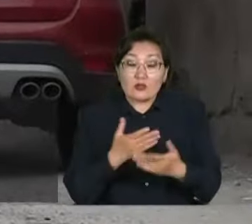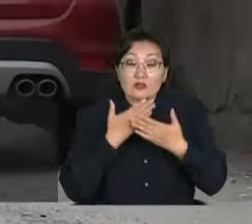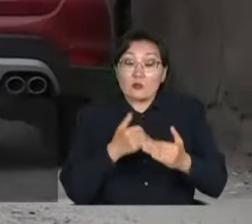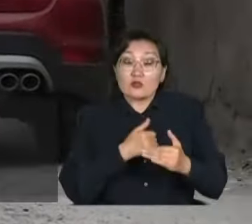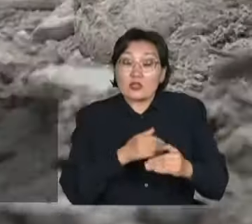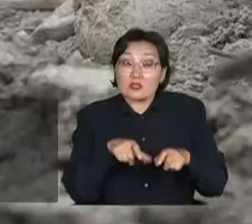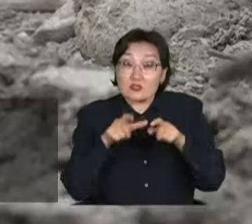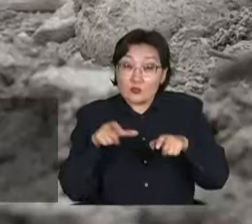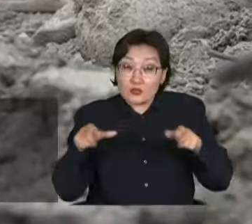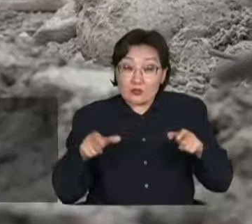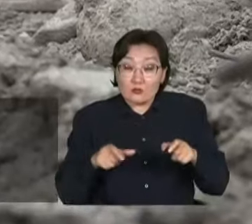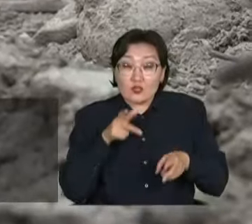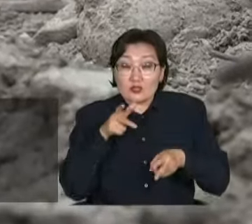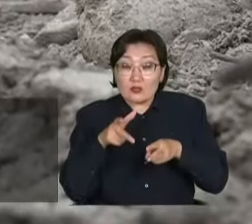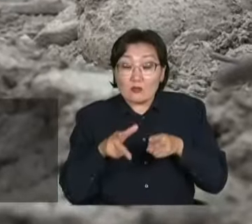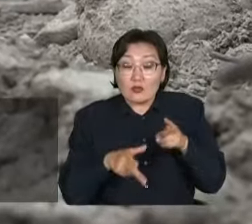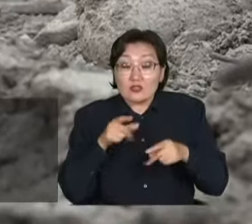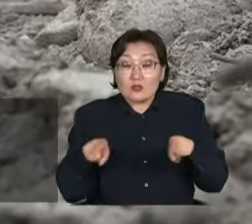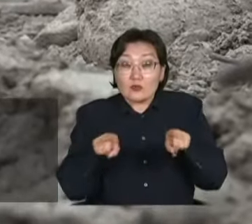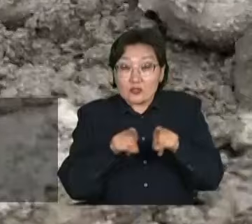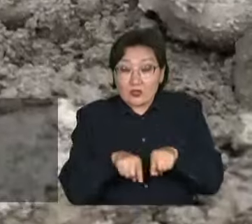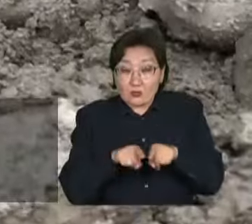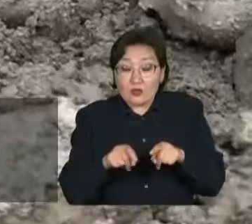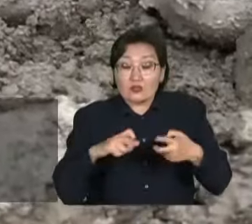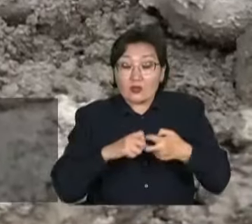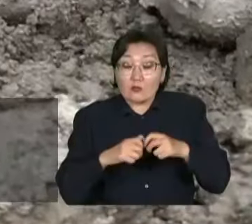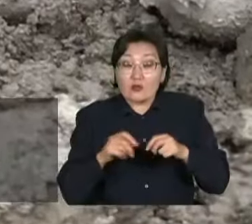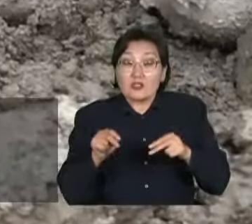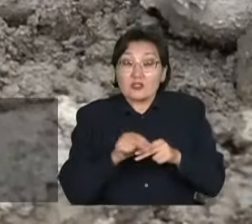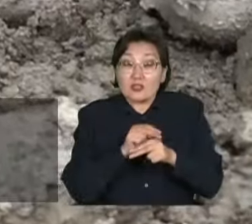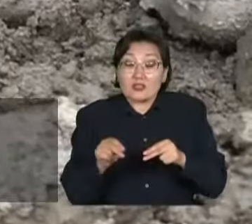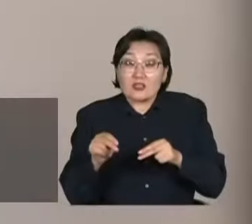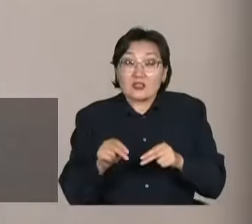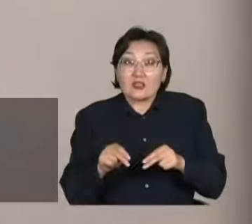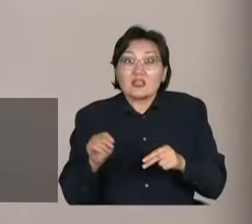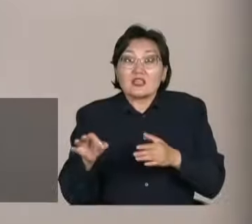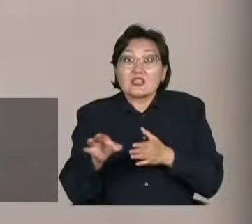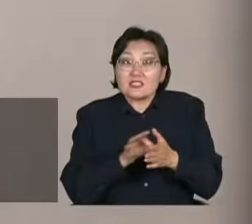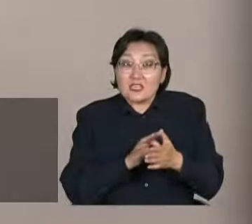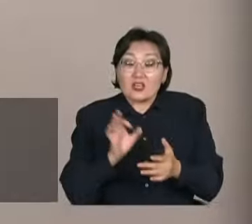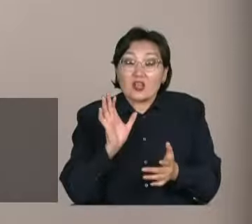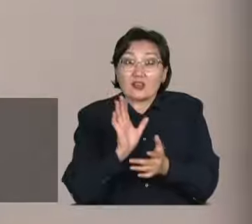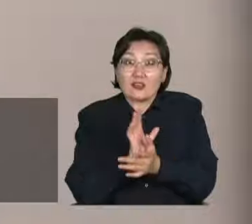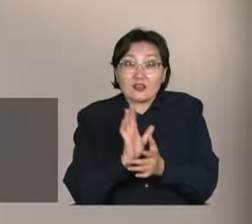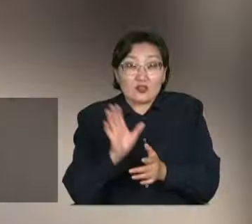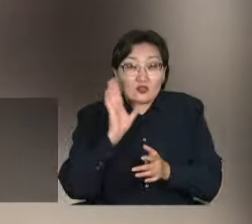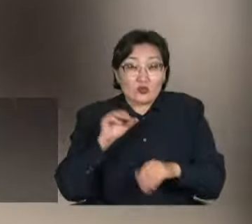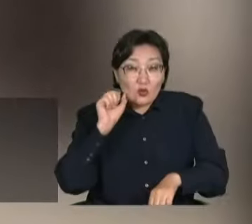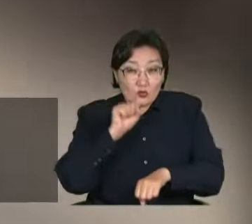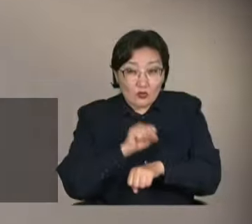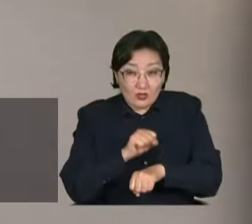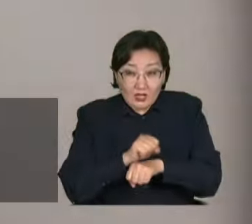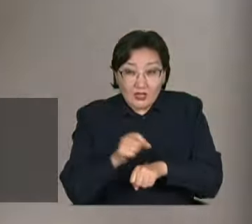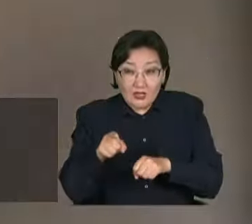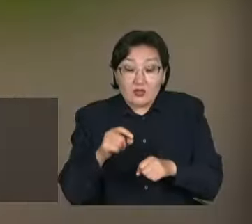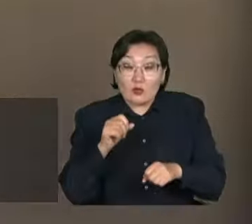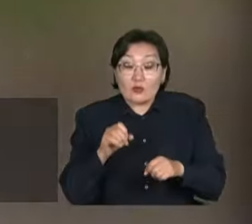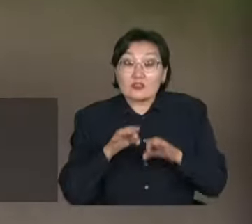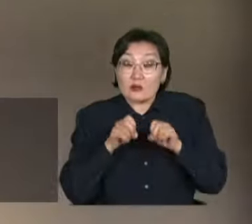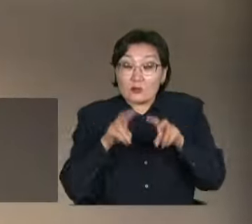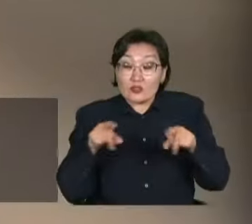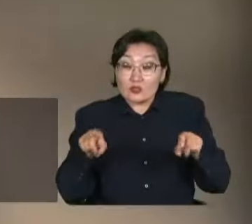келген тұрғындардың уәжі бір, алақауды анықтап дереу лас суды тоқтатқан әкімдік қызметкерлері кәріз желісінің қалпына келтірілгенін жеткізді. Енді